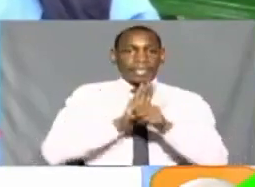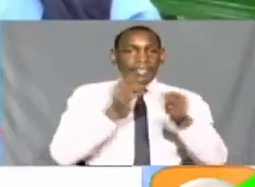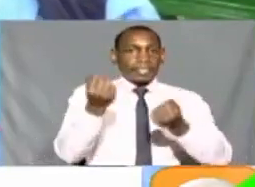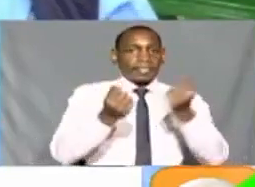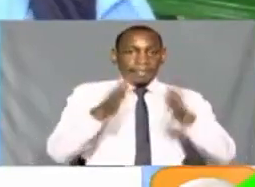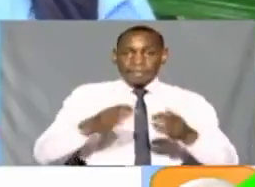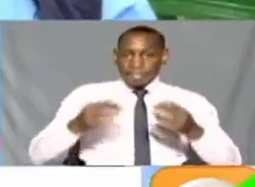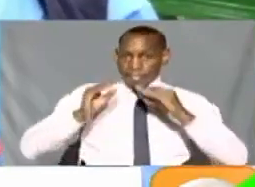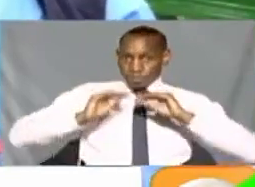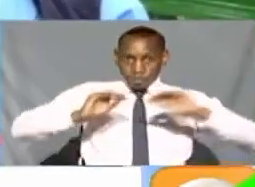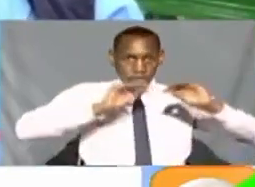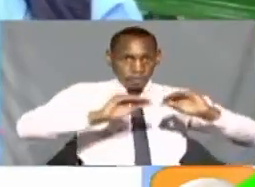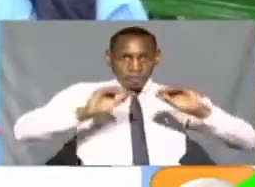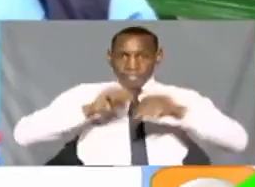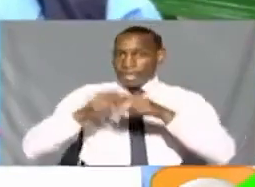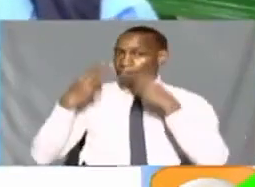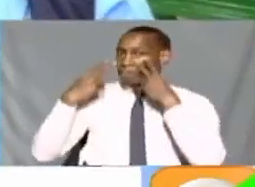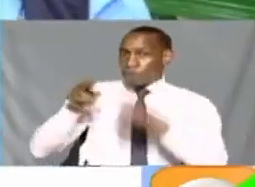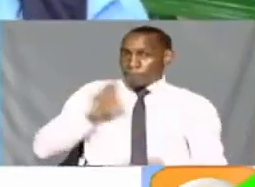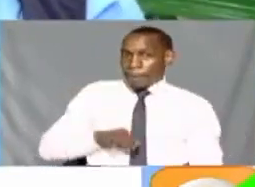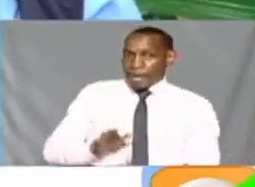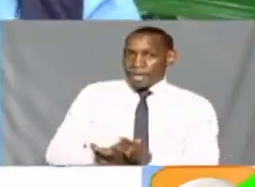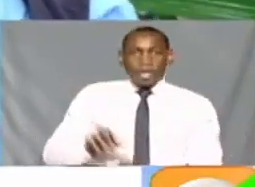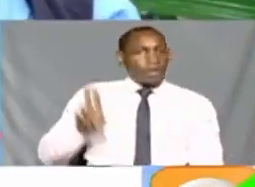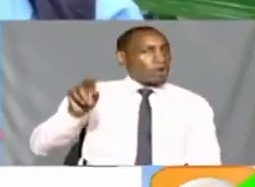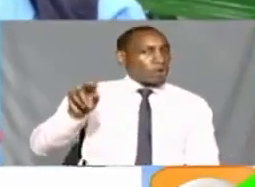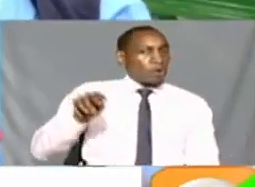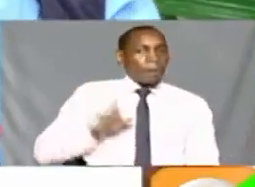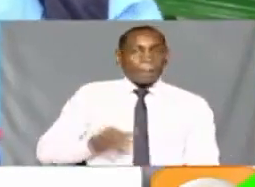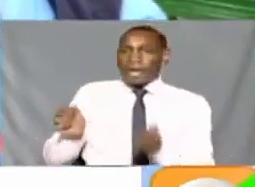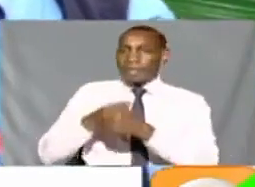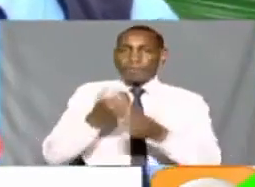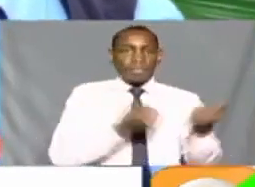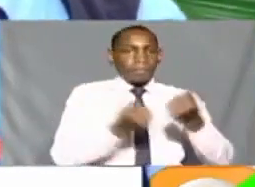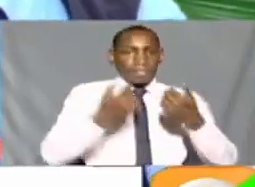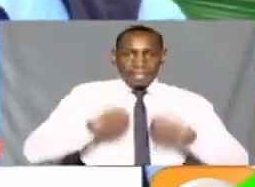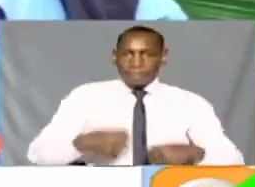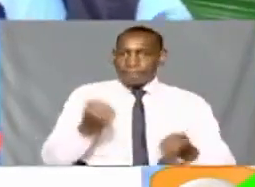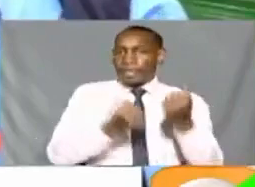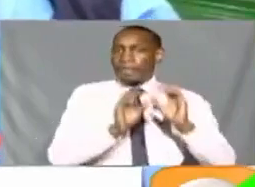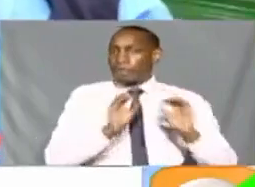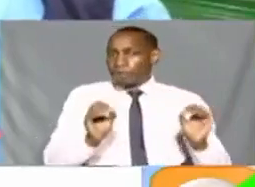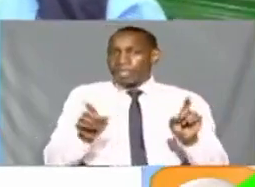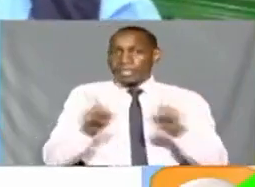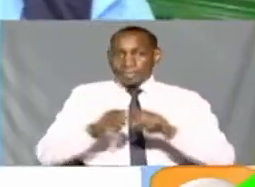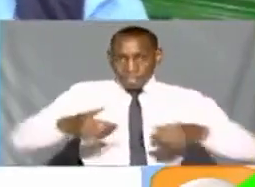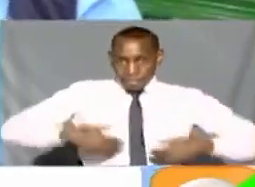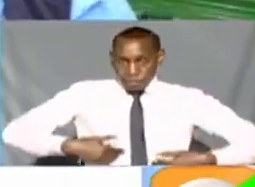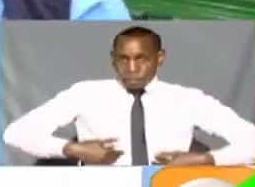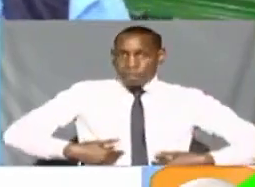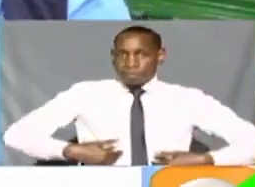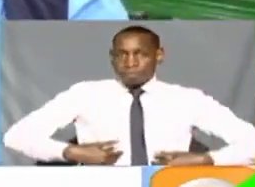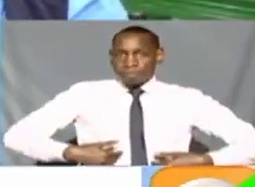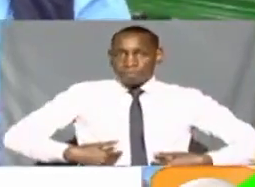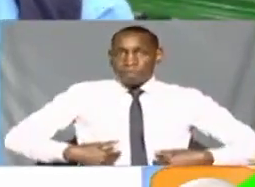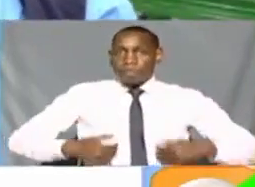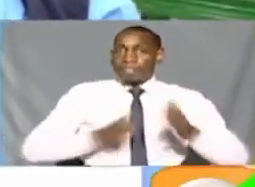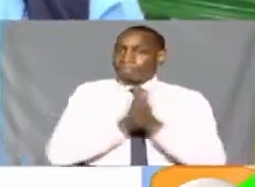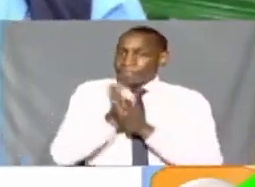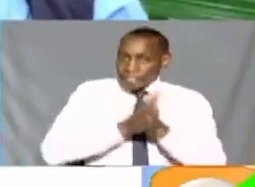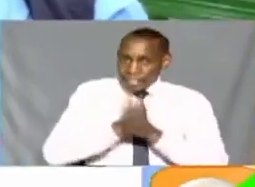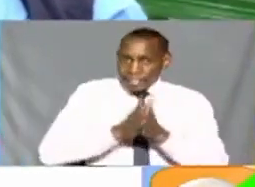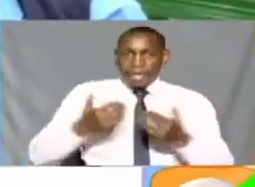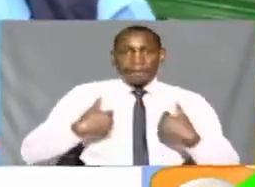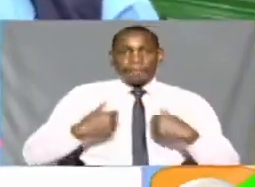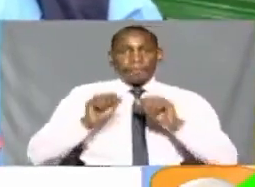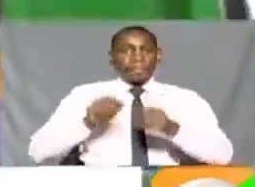yangu. Waliponiona wakasema pana, mama hawezi kuendesha gari na mimi nisiendeshe. Nao wakazi fanya juu chini